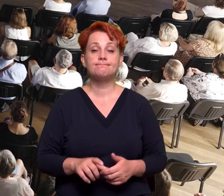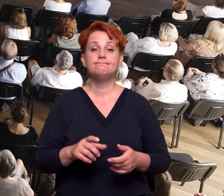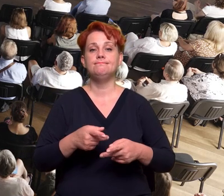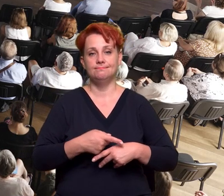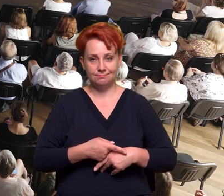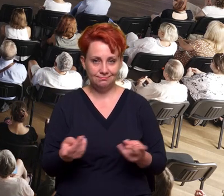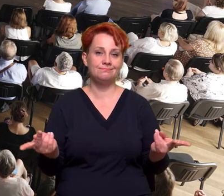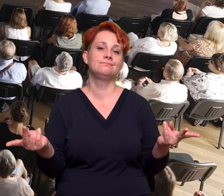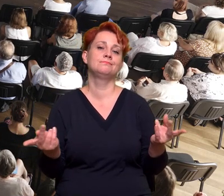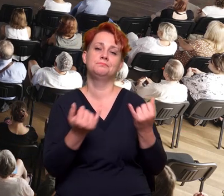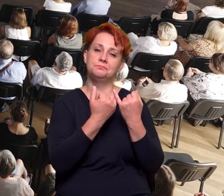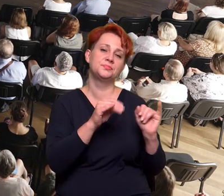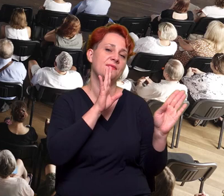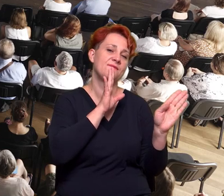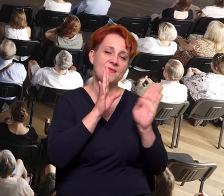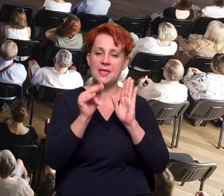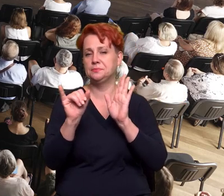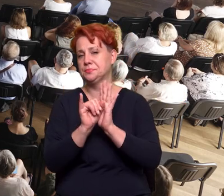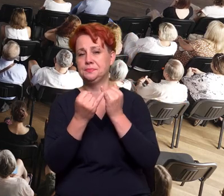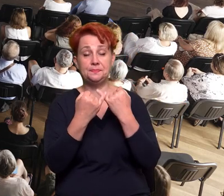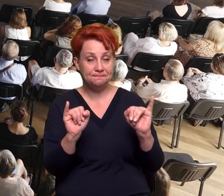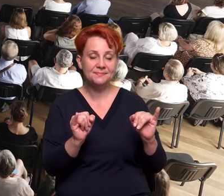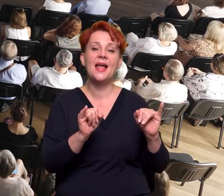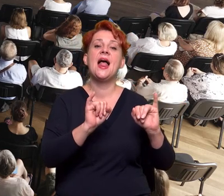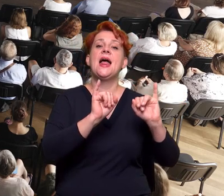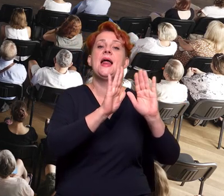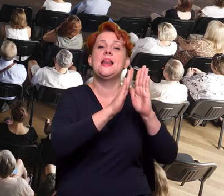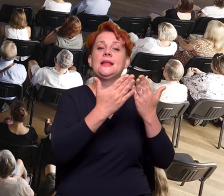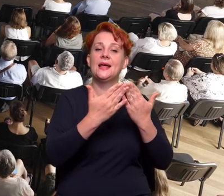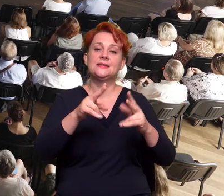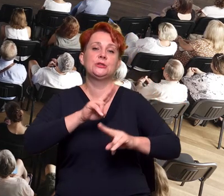Publikacje oczywiście w mediach społecznościowych Literacki Sopot